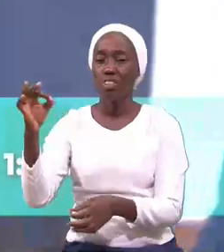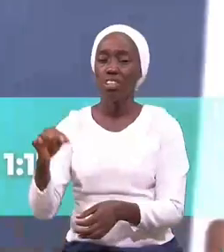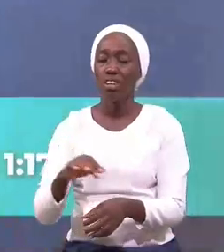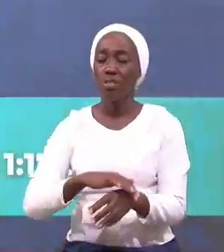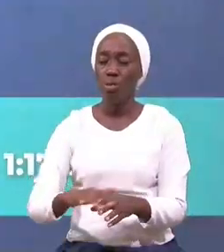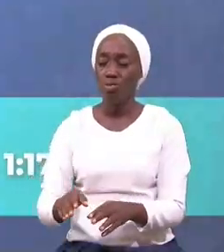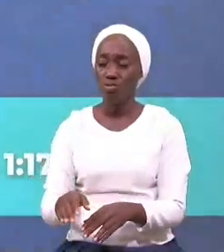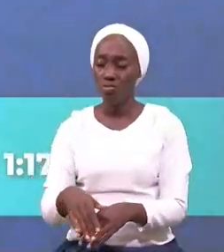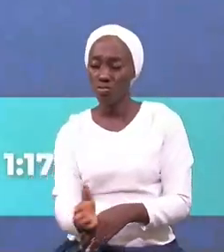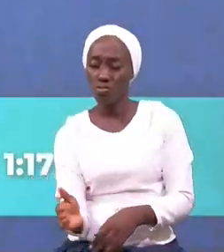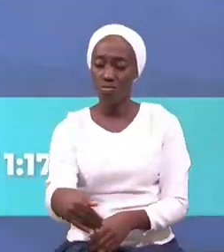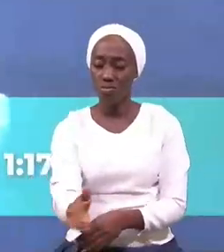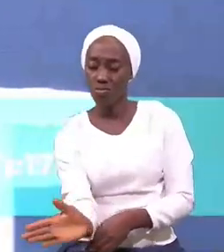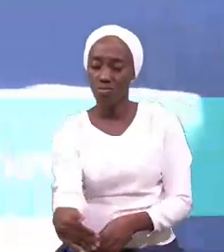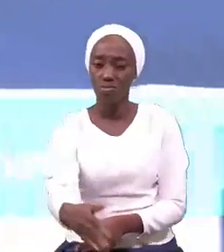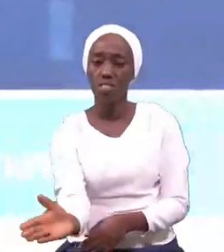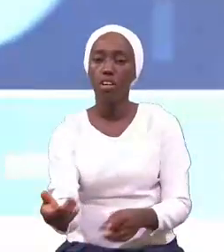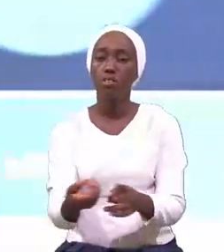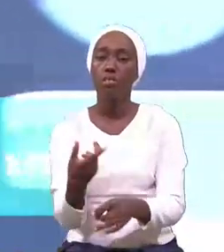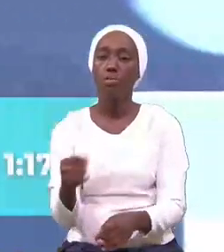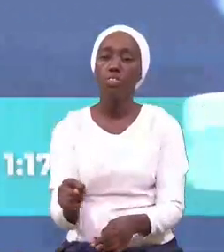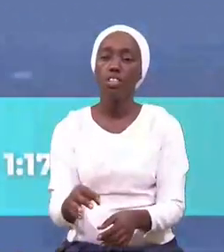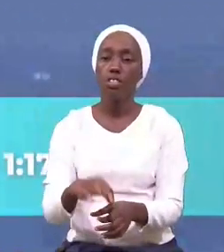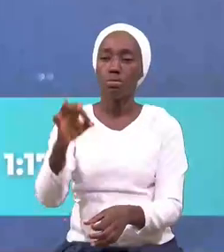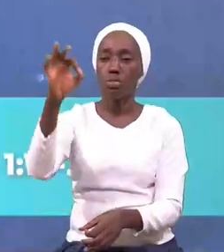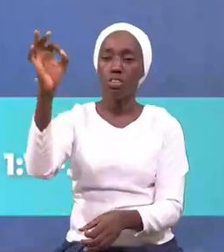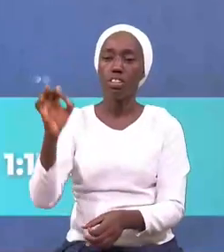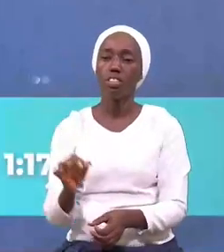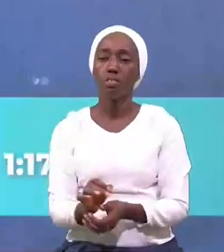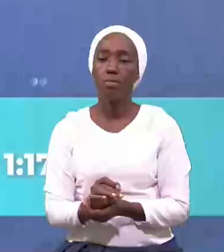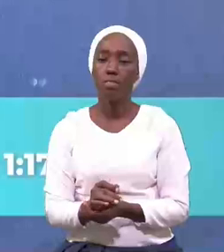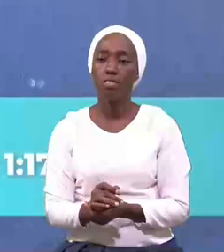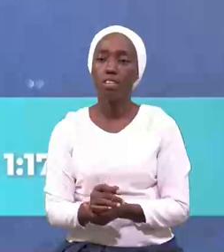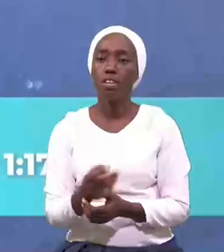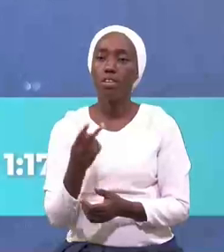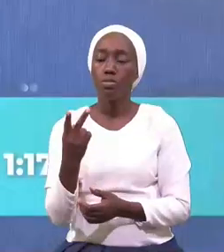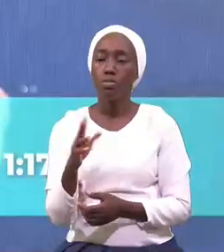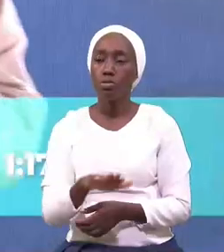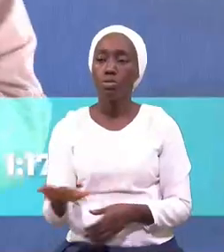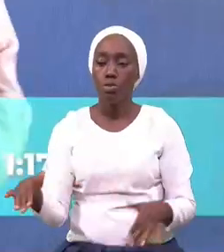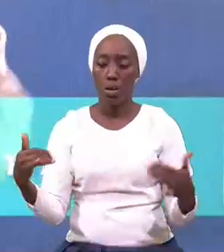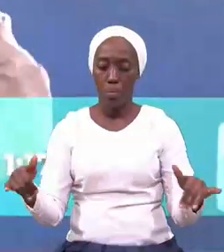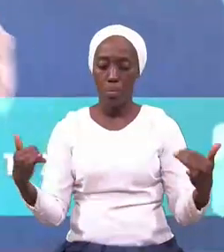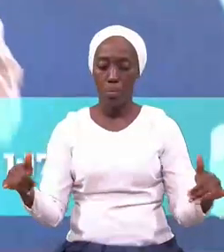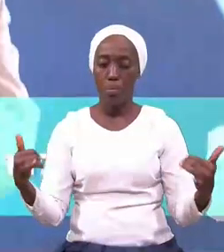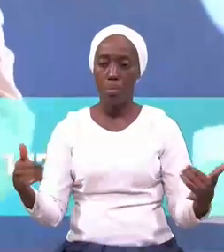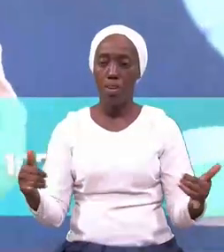Et ne faites pas de zigzag avec l'Esprit de Dieu. Voyez ces deux enfants qui